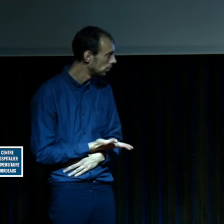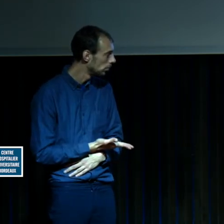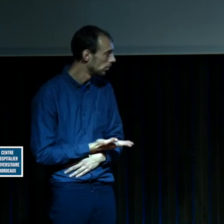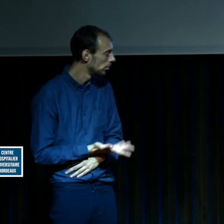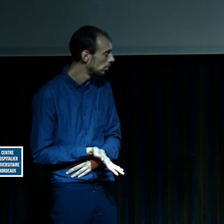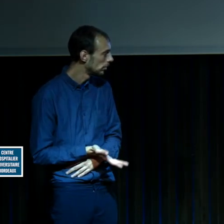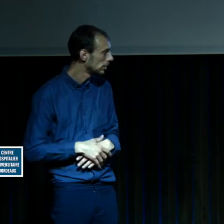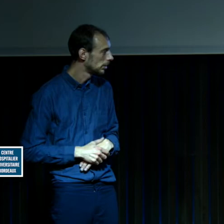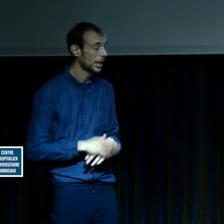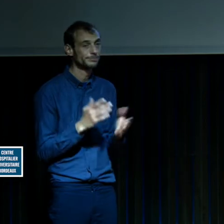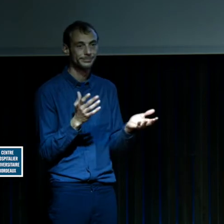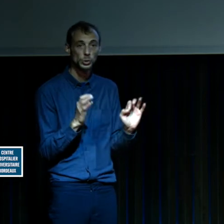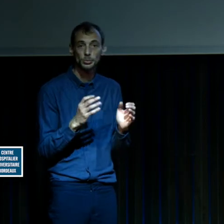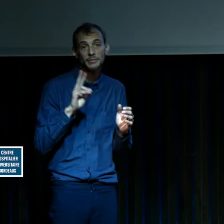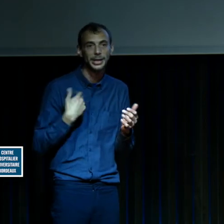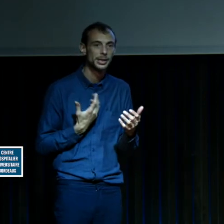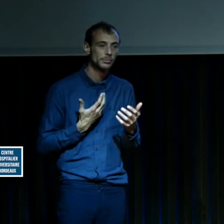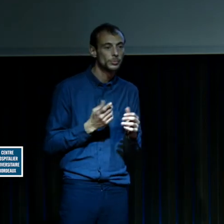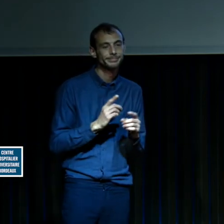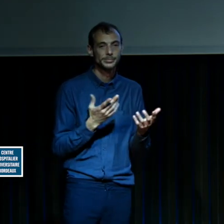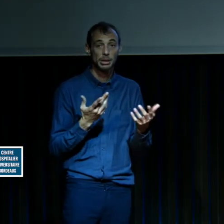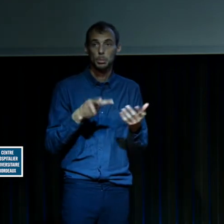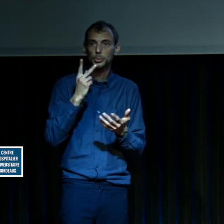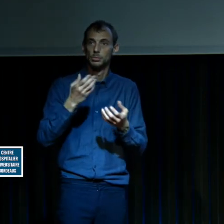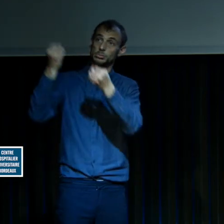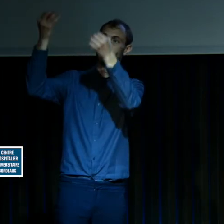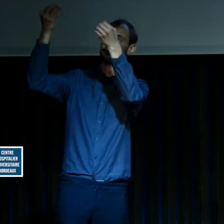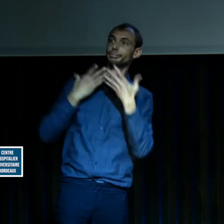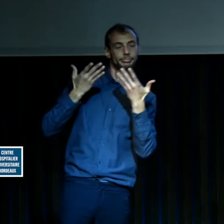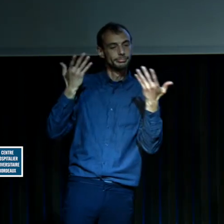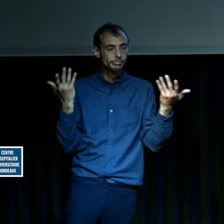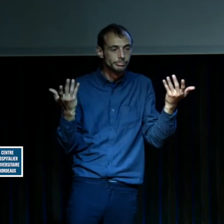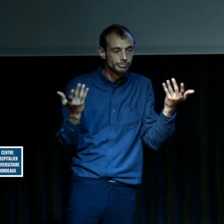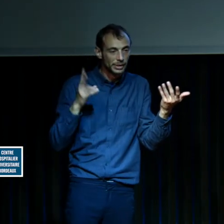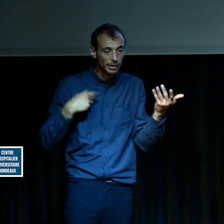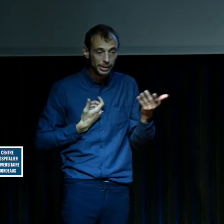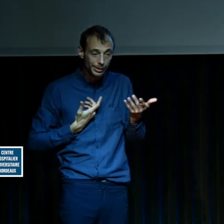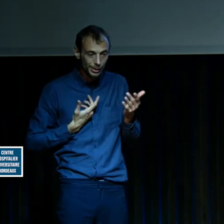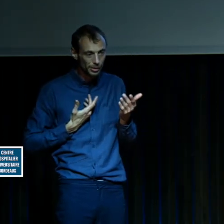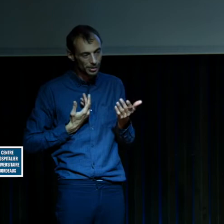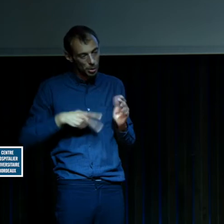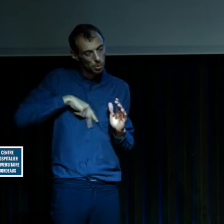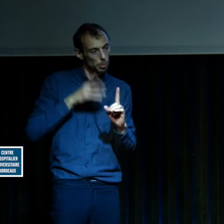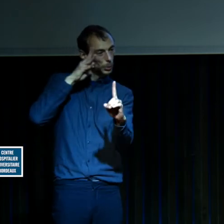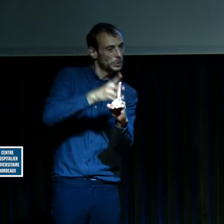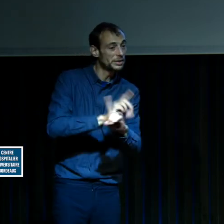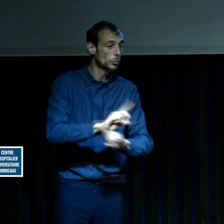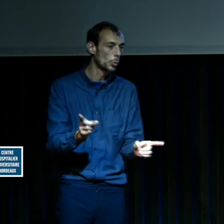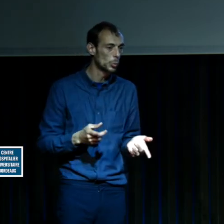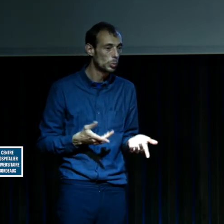Alors, ça m'est tombé dessus d'être témoin. C'était pas mon but à la base. J'ai ouvert en